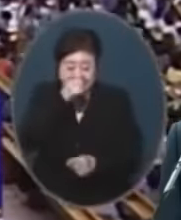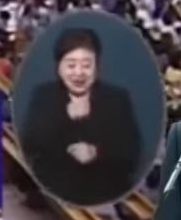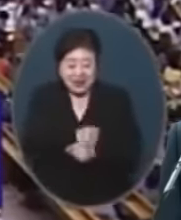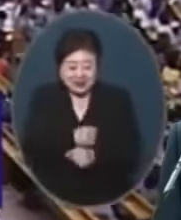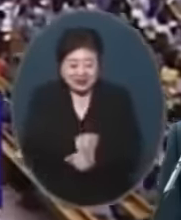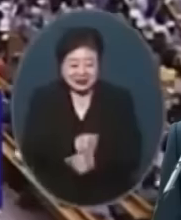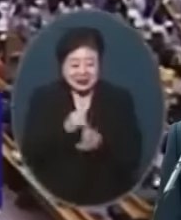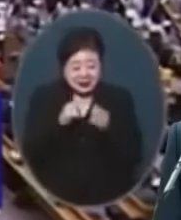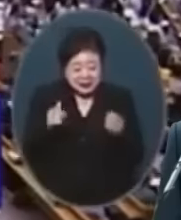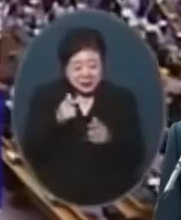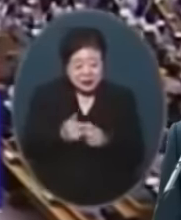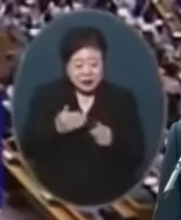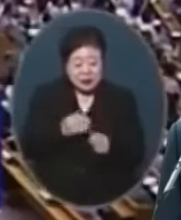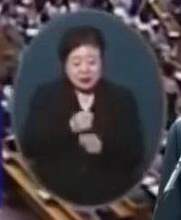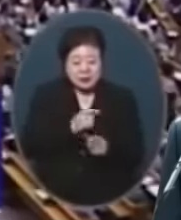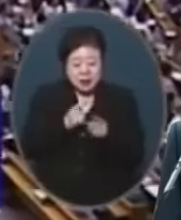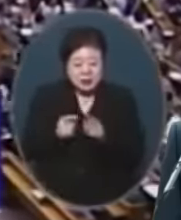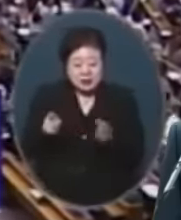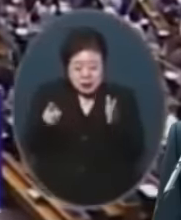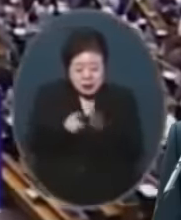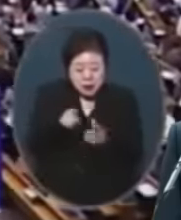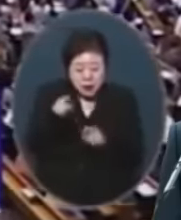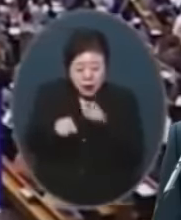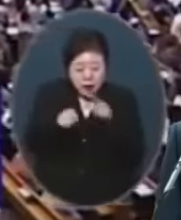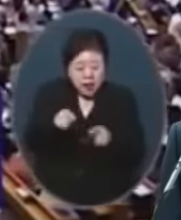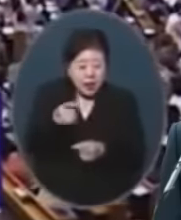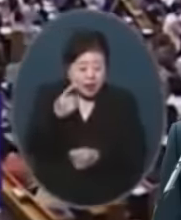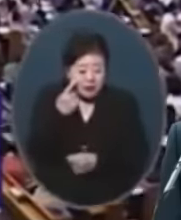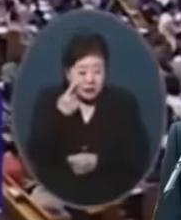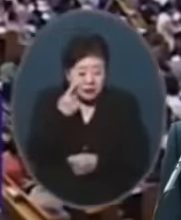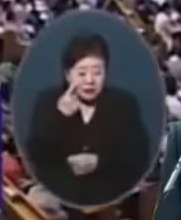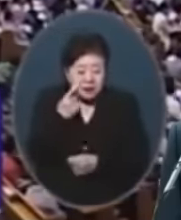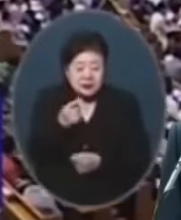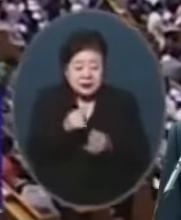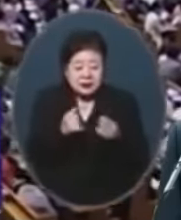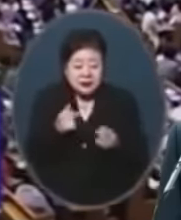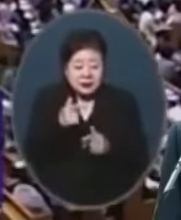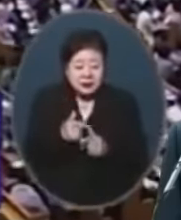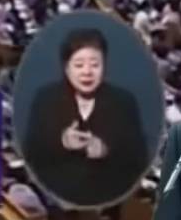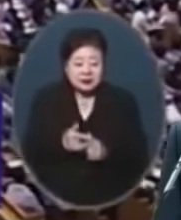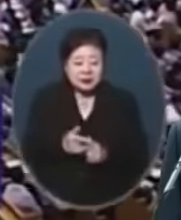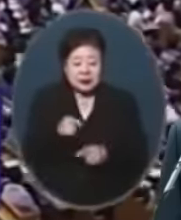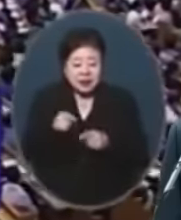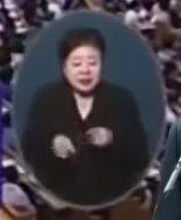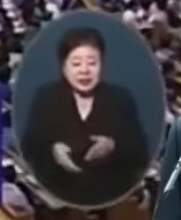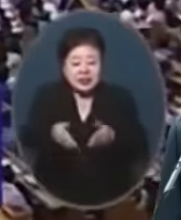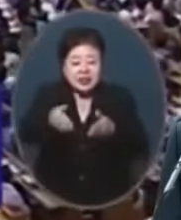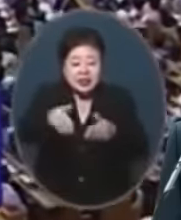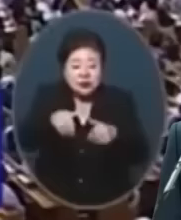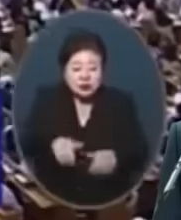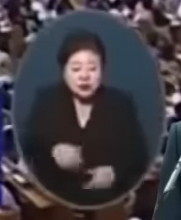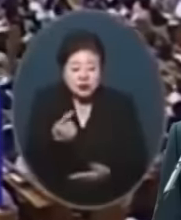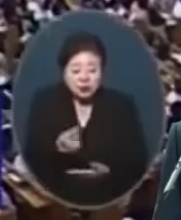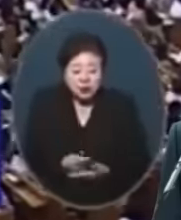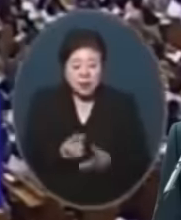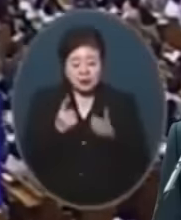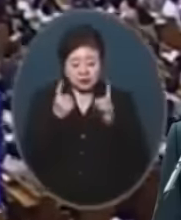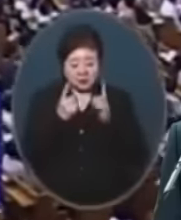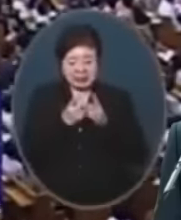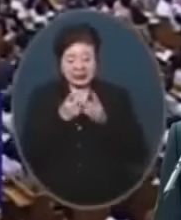그 사람이 예수께서 하신 말씀을 믿고 가더니 내려가는 길에서 그 종들이